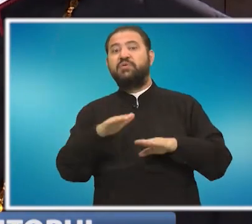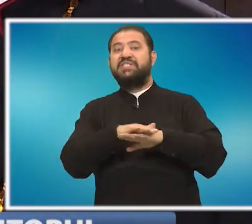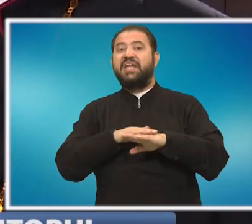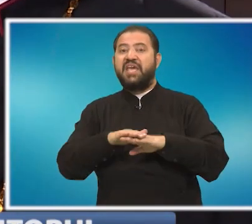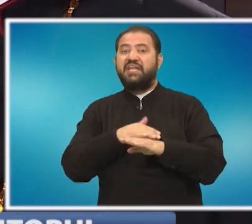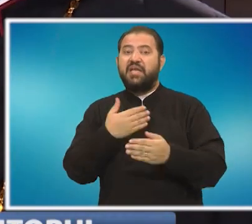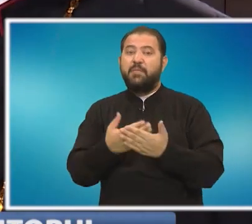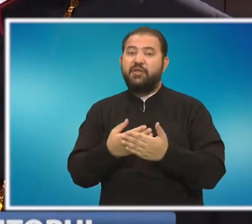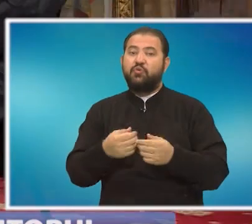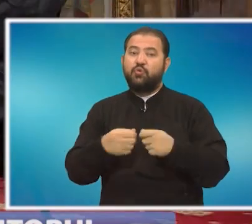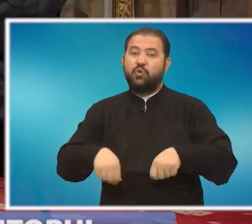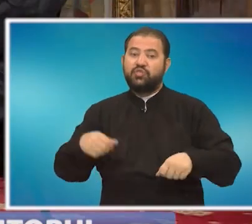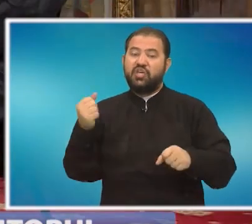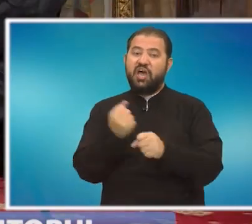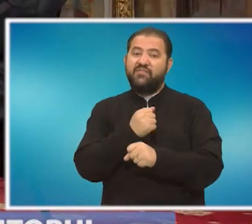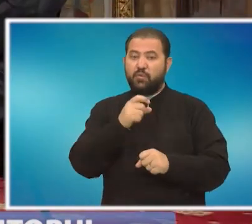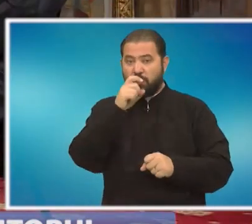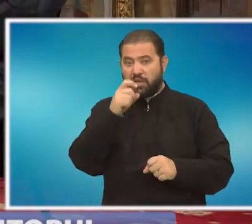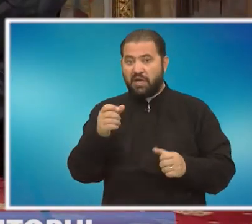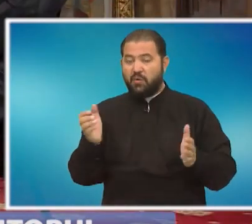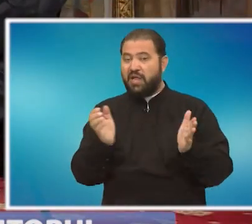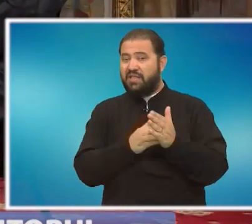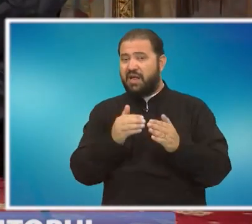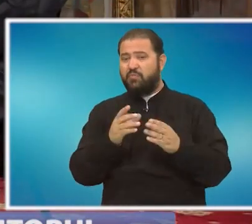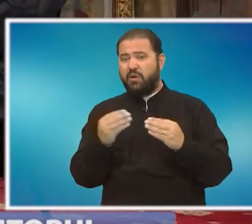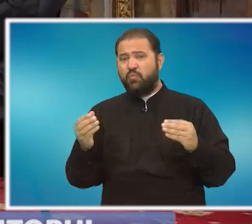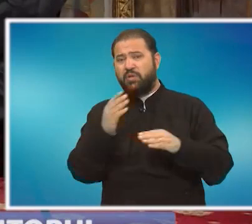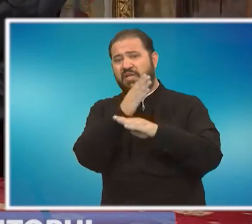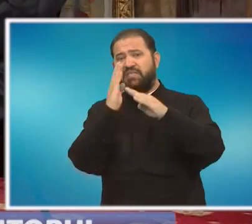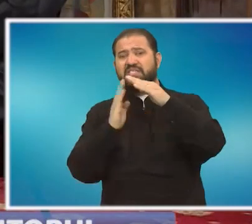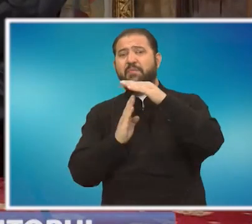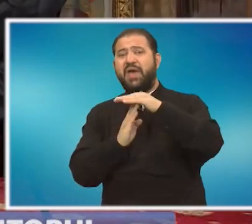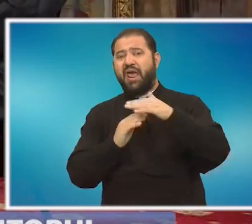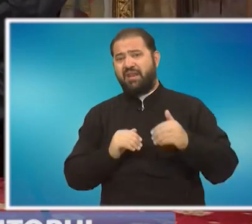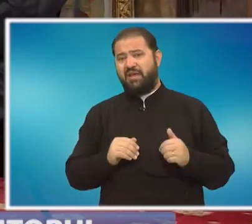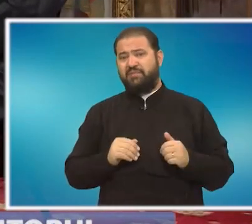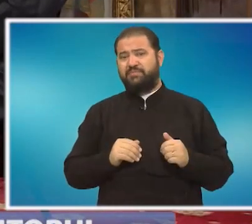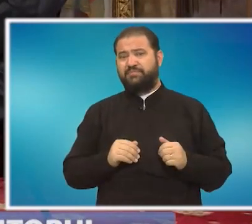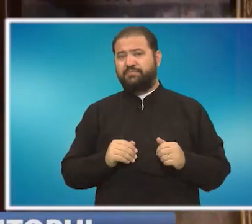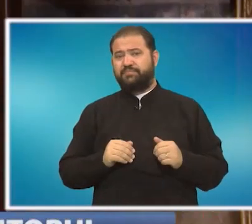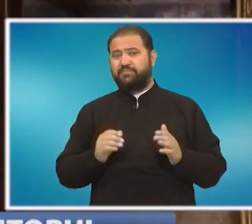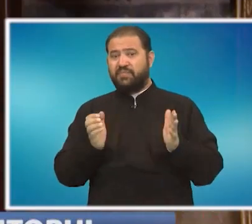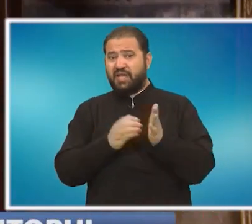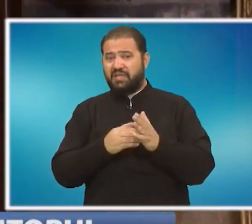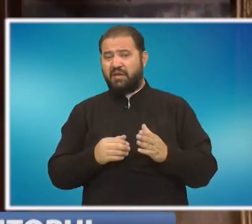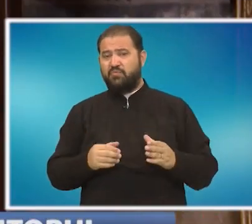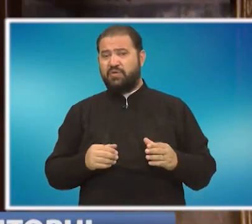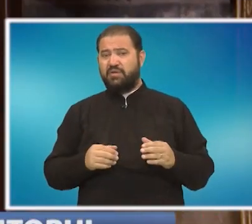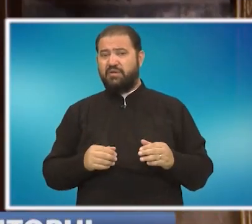avem mare nevoie de smerenie, avem mare nevoie de